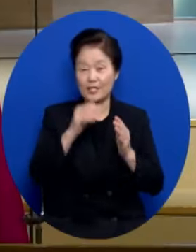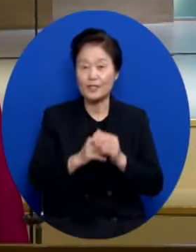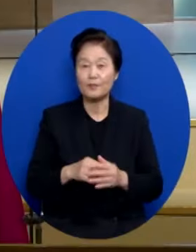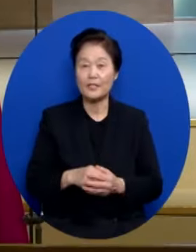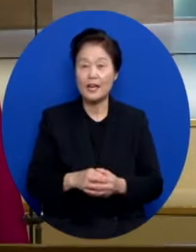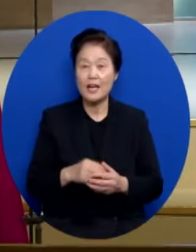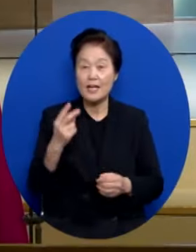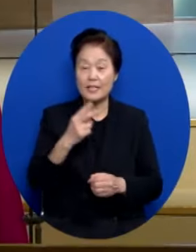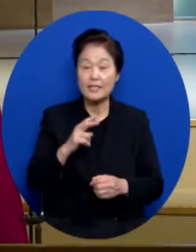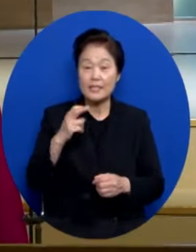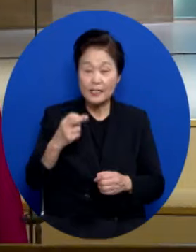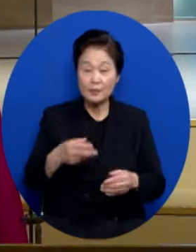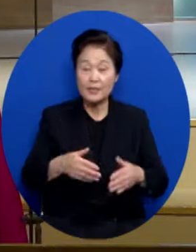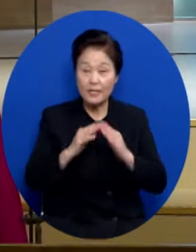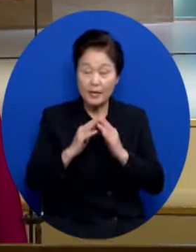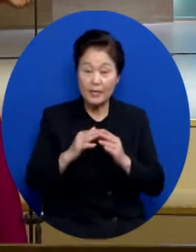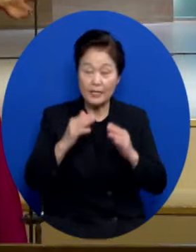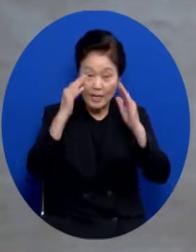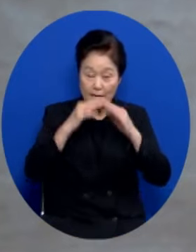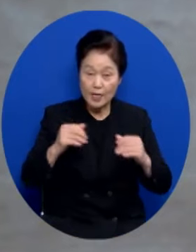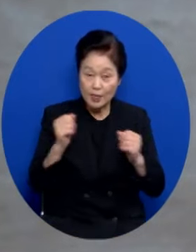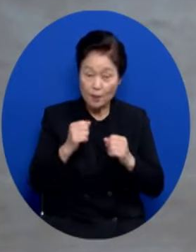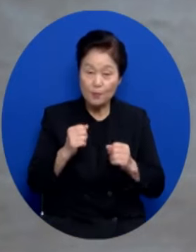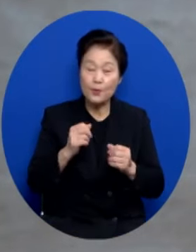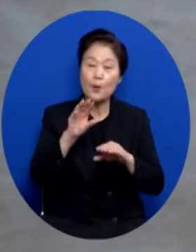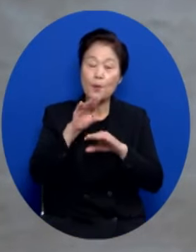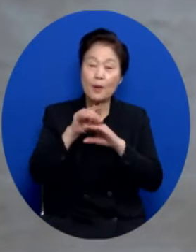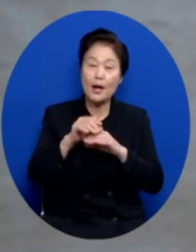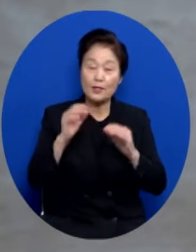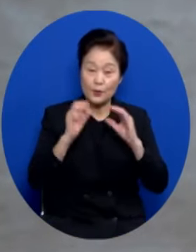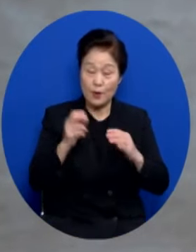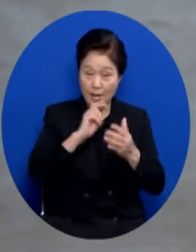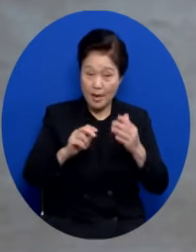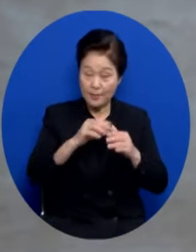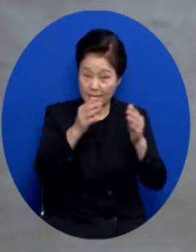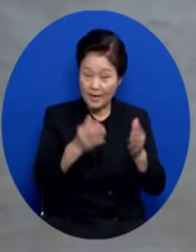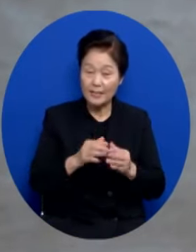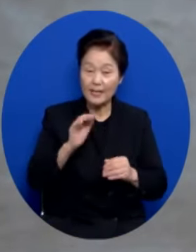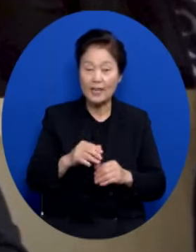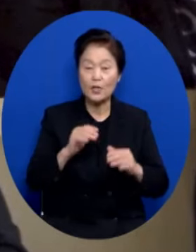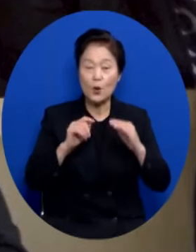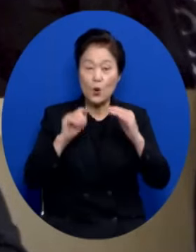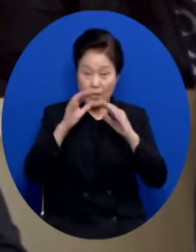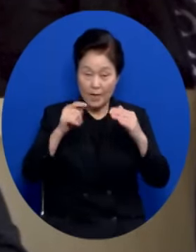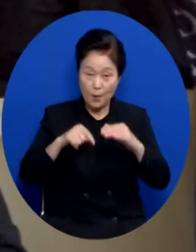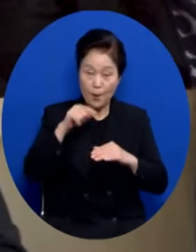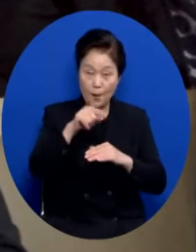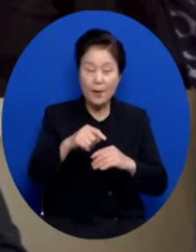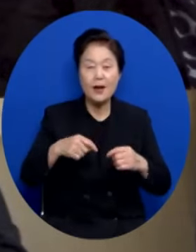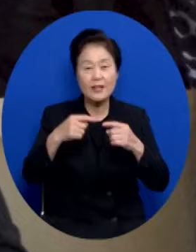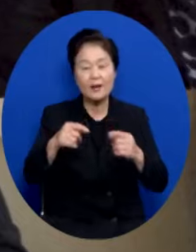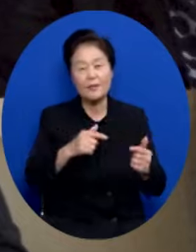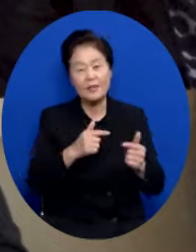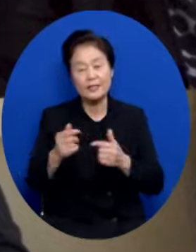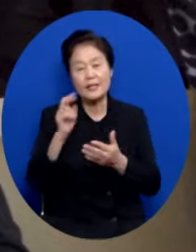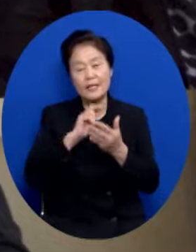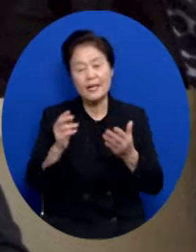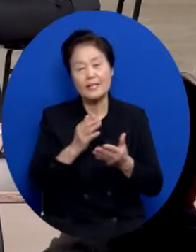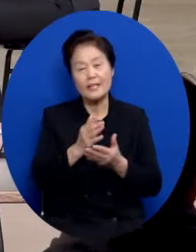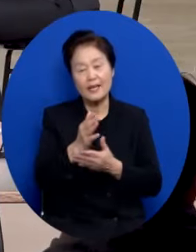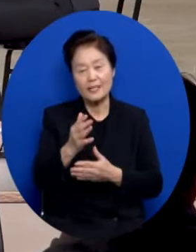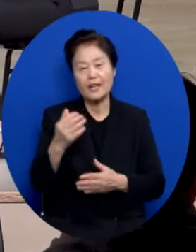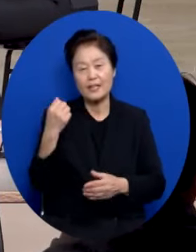2012년에 창단된 CTS 전북 방송 합창단은 교회 순회 찬양 예배와 국내외 합창제 참여 등의 찬양 사역들을